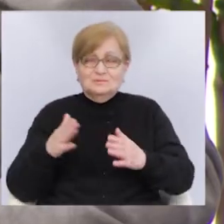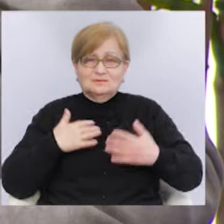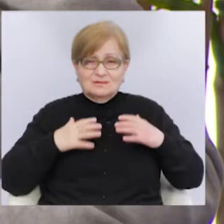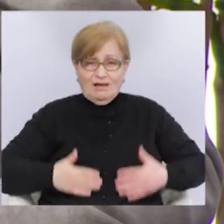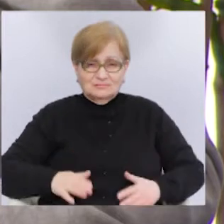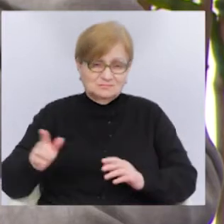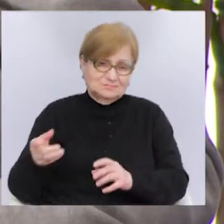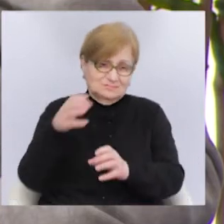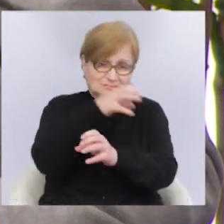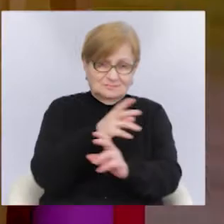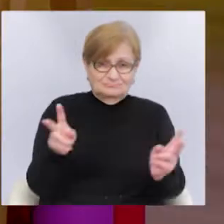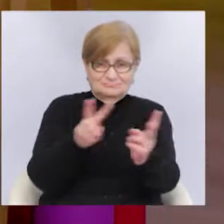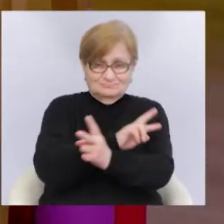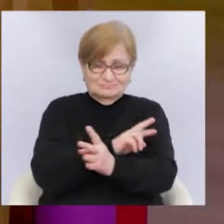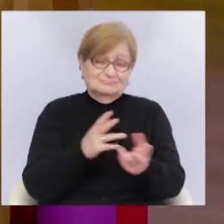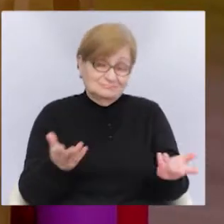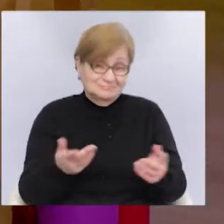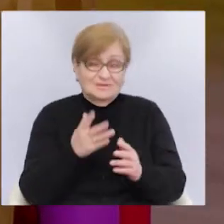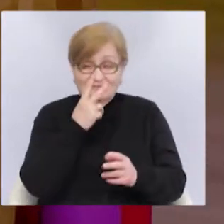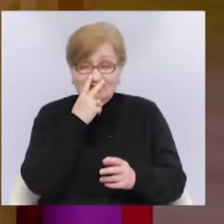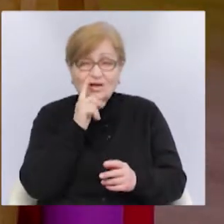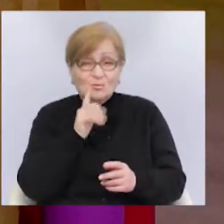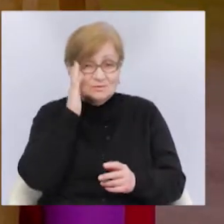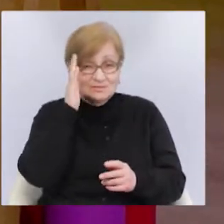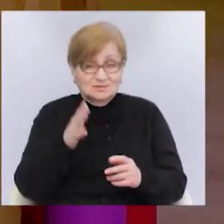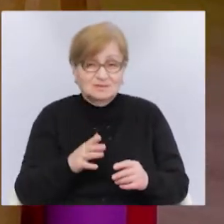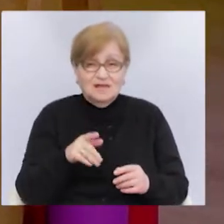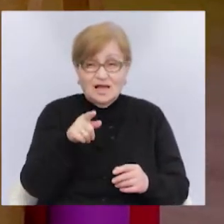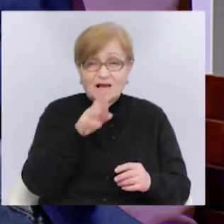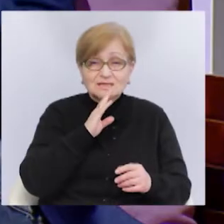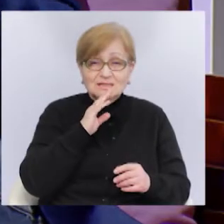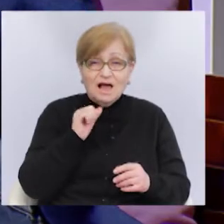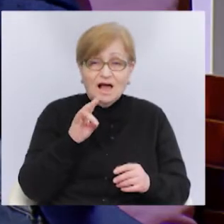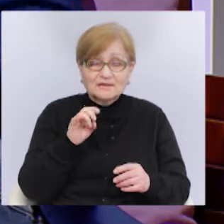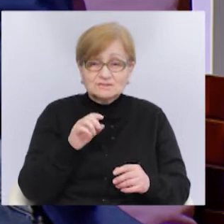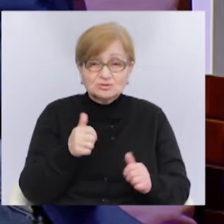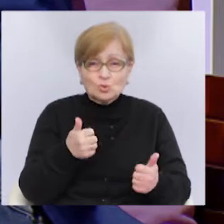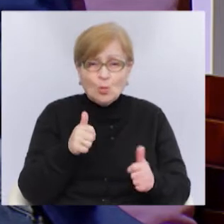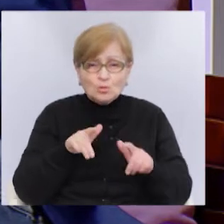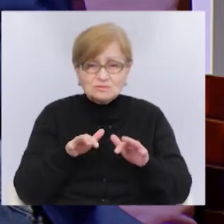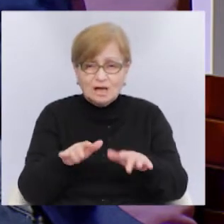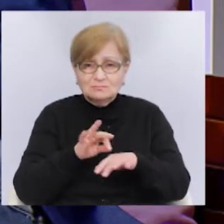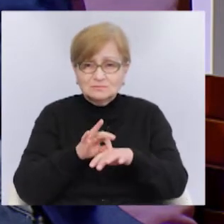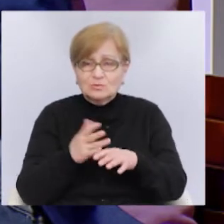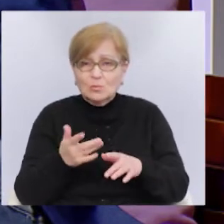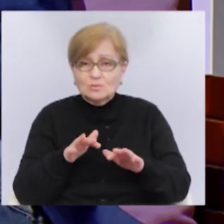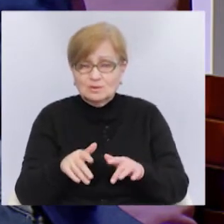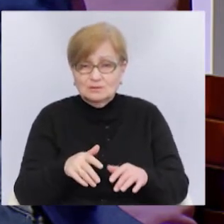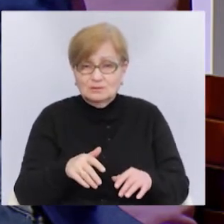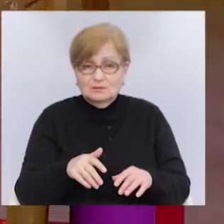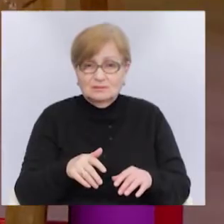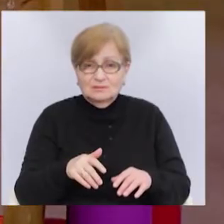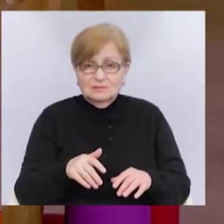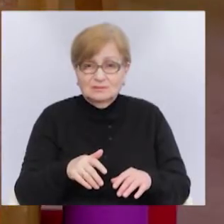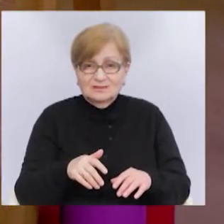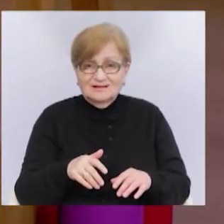სხვა პერსონაჟის ფეხებთან და ნახოთ რა გამოკლება. ანასტასია, შენ რას გვეტყვი? როგორ მიდის პროცესი? მოგწონს? ძალიან